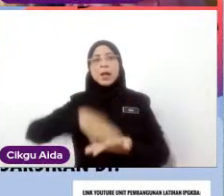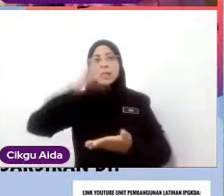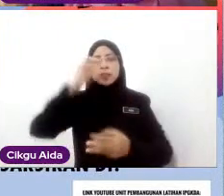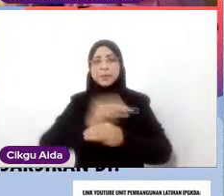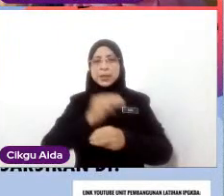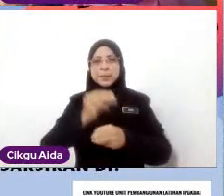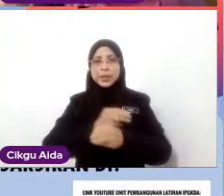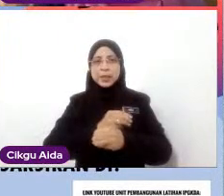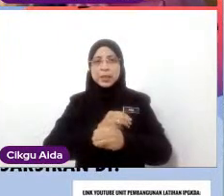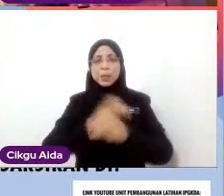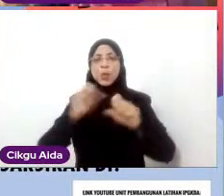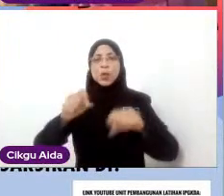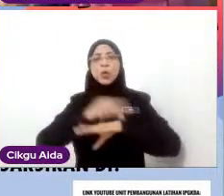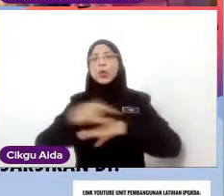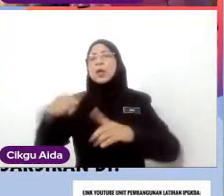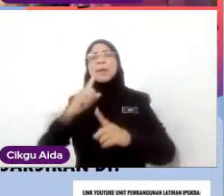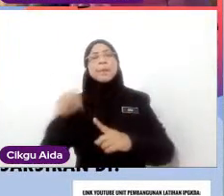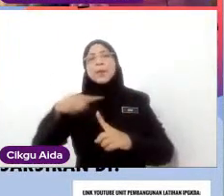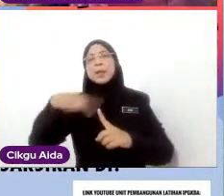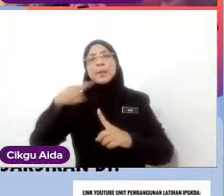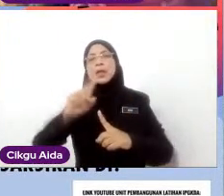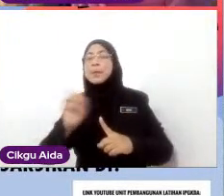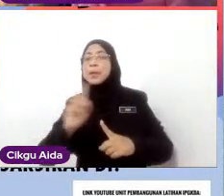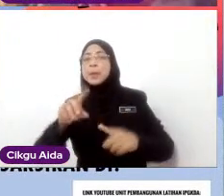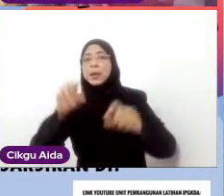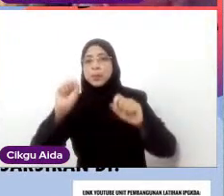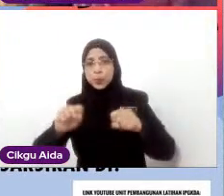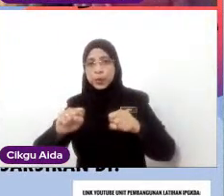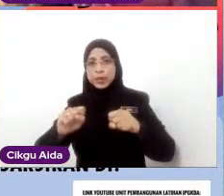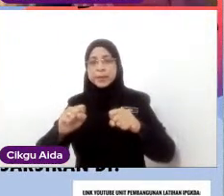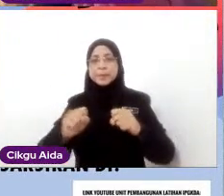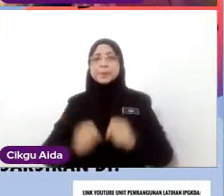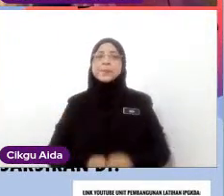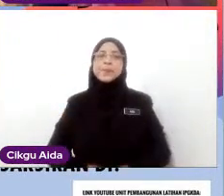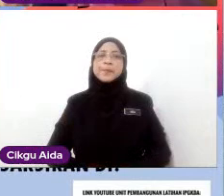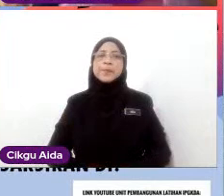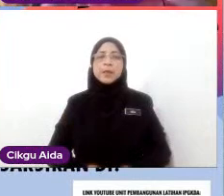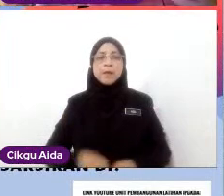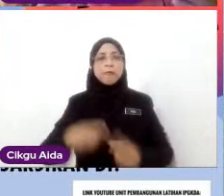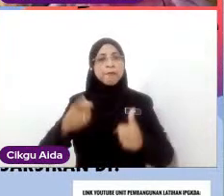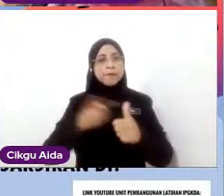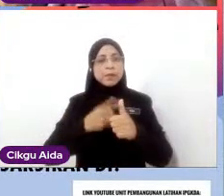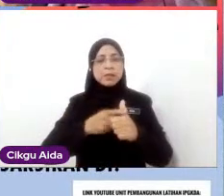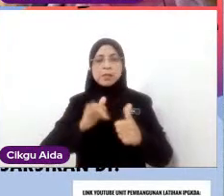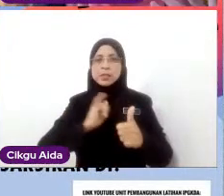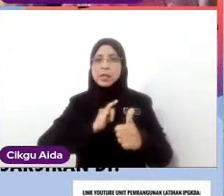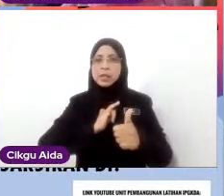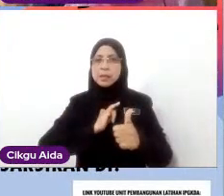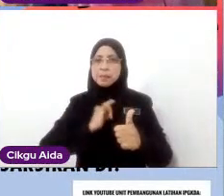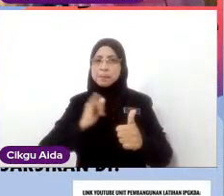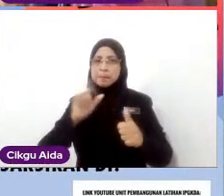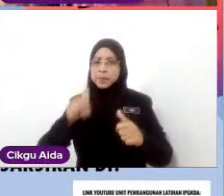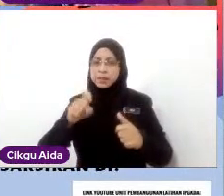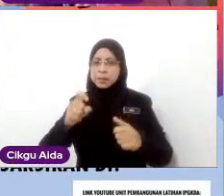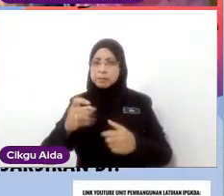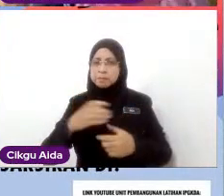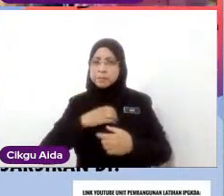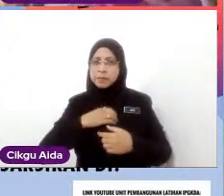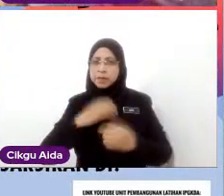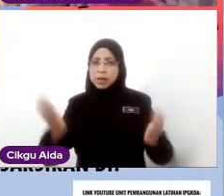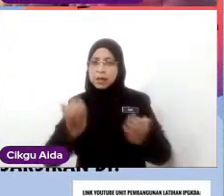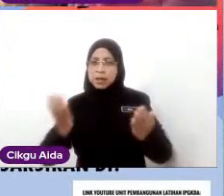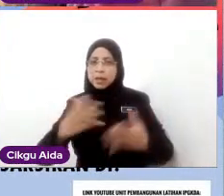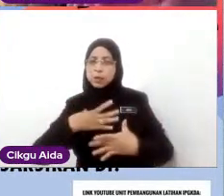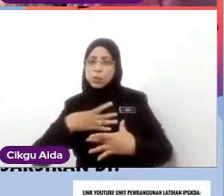mereka. Jadi selalunya saya sangat pentingkan untuk tarik minat diorang dululah. Kemudian lepas tu barulah diorang nak tengok video tu